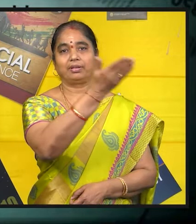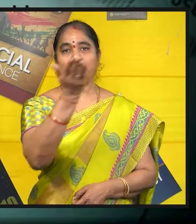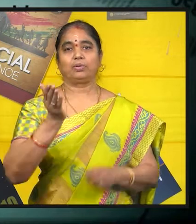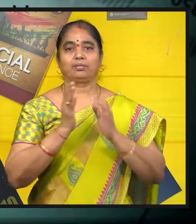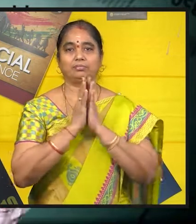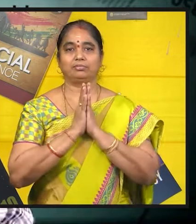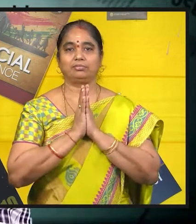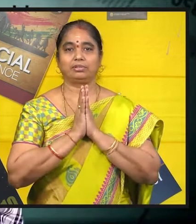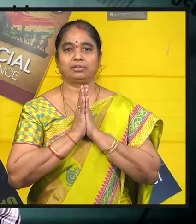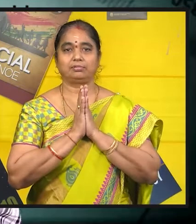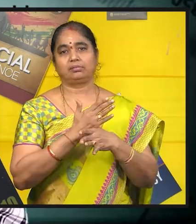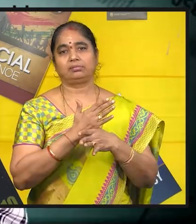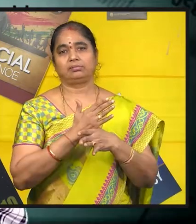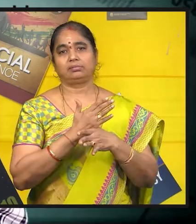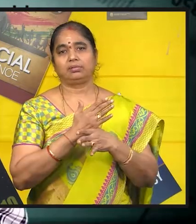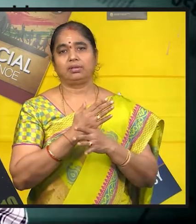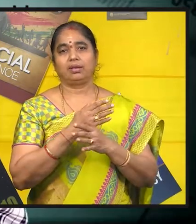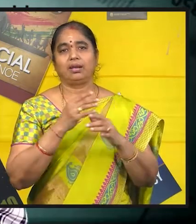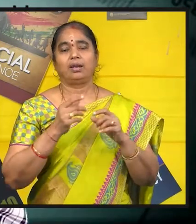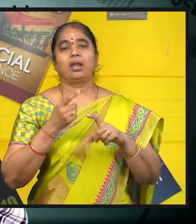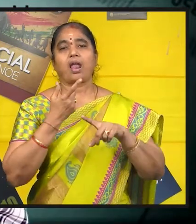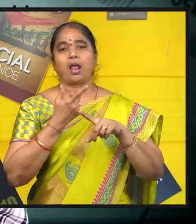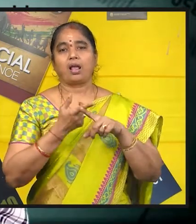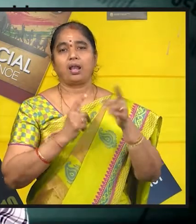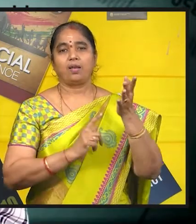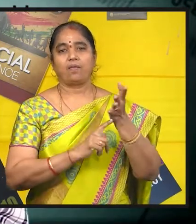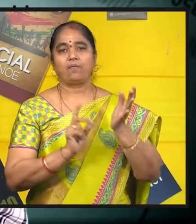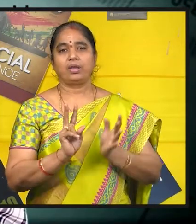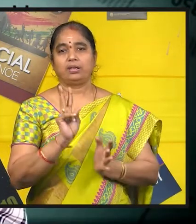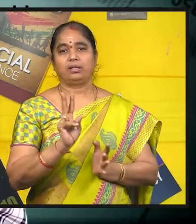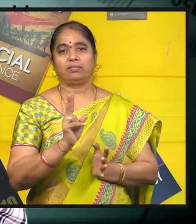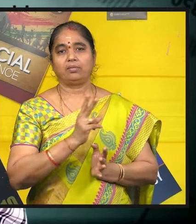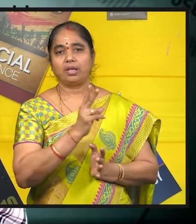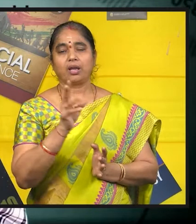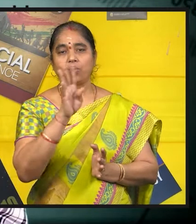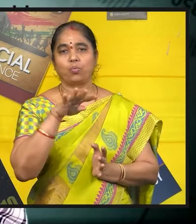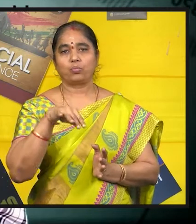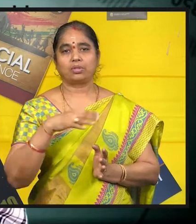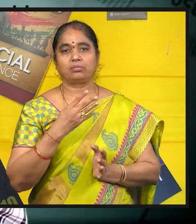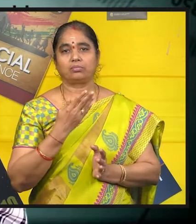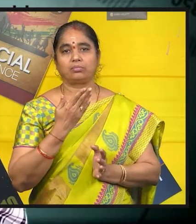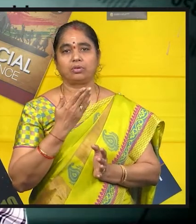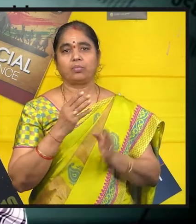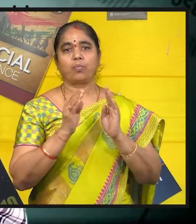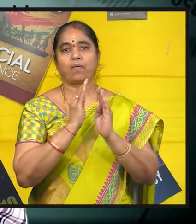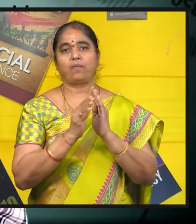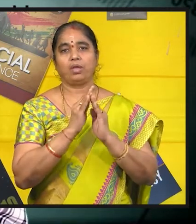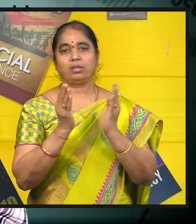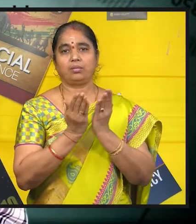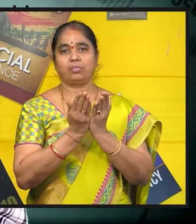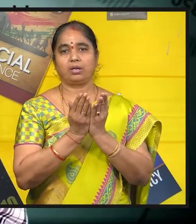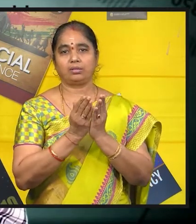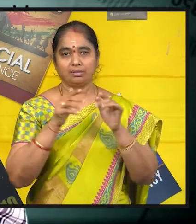அனைவருக்கும் வணக்கம். கல்வி தொலைக்காட்சி வழியாக 9ஆம் வகுப்பு வேதியியல்